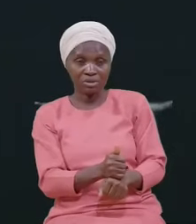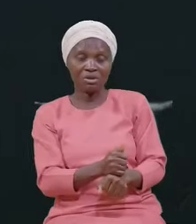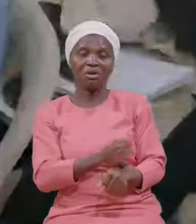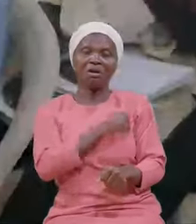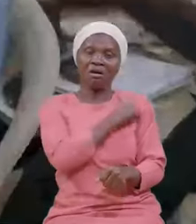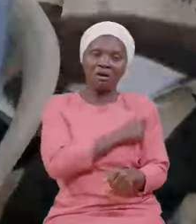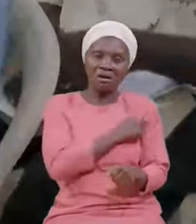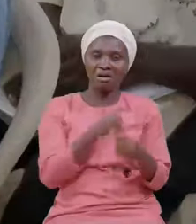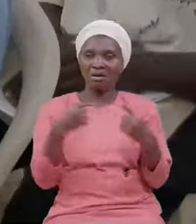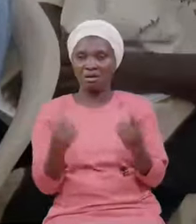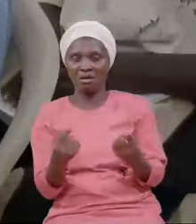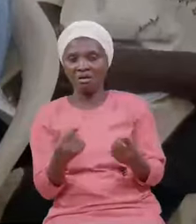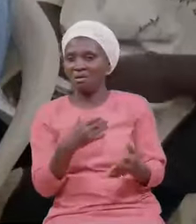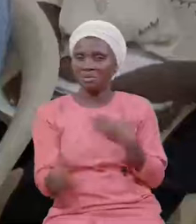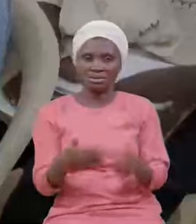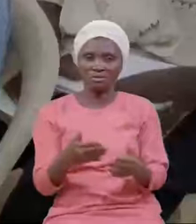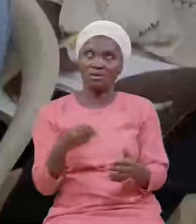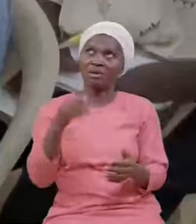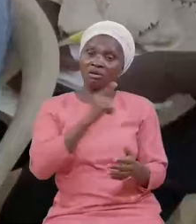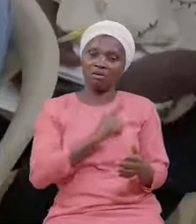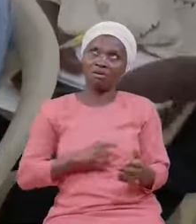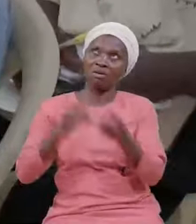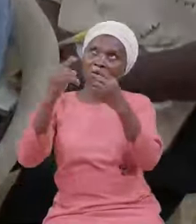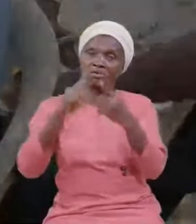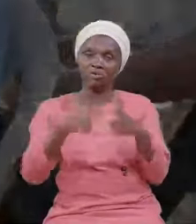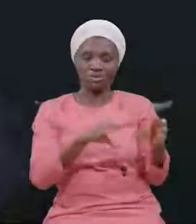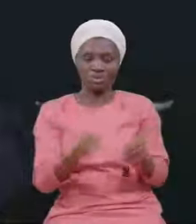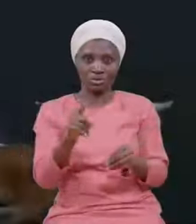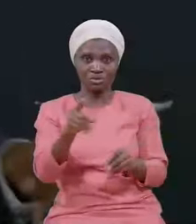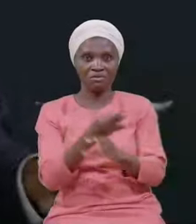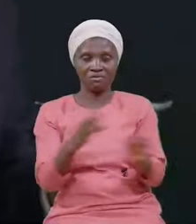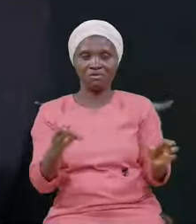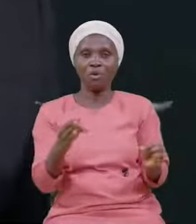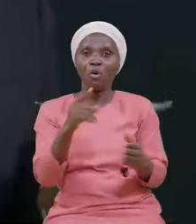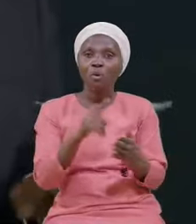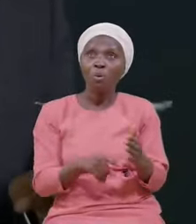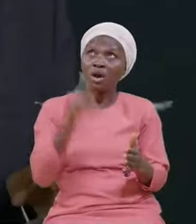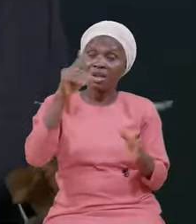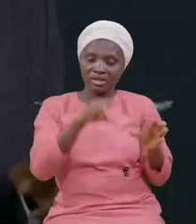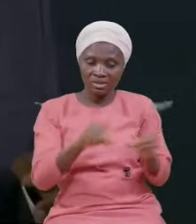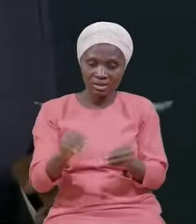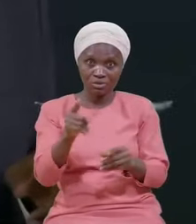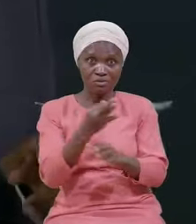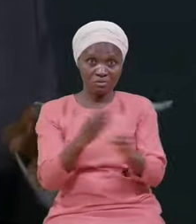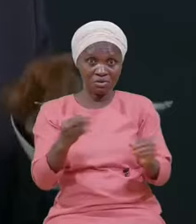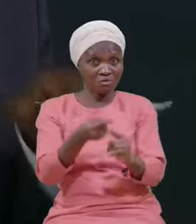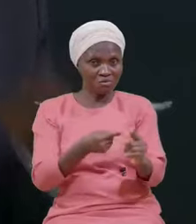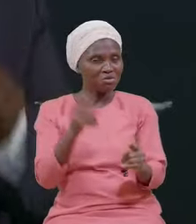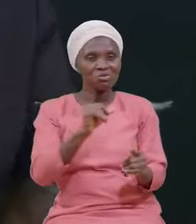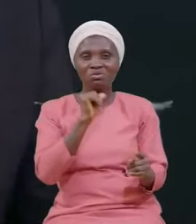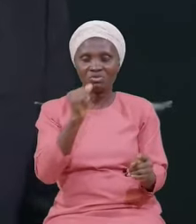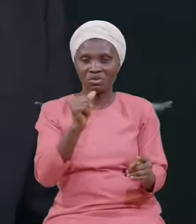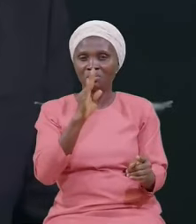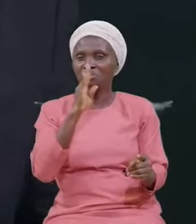Le Seigneur est venu t'affranchir. Et quand il t'affranchit de quelque chose, tu ne seras plus esclave de